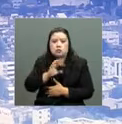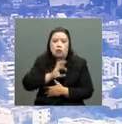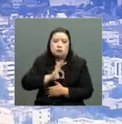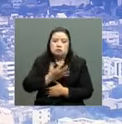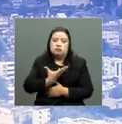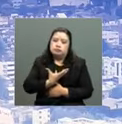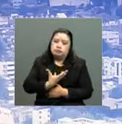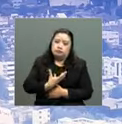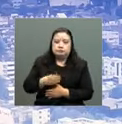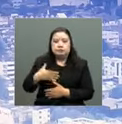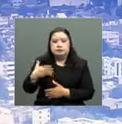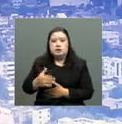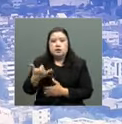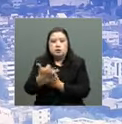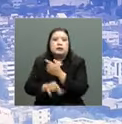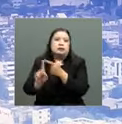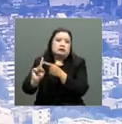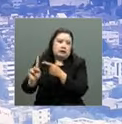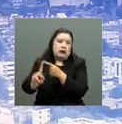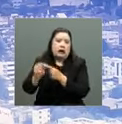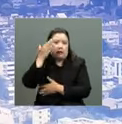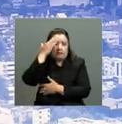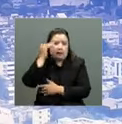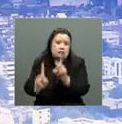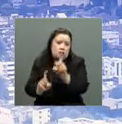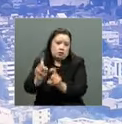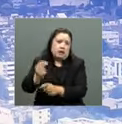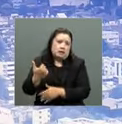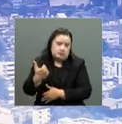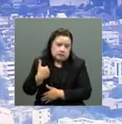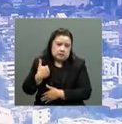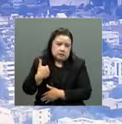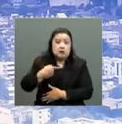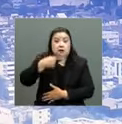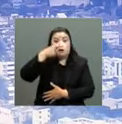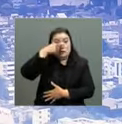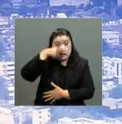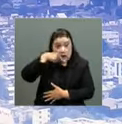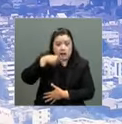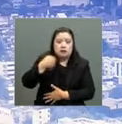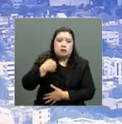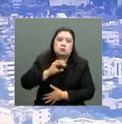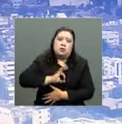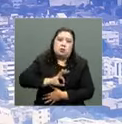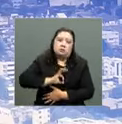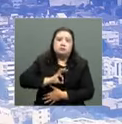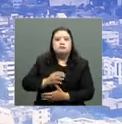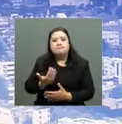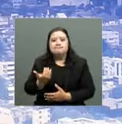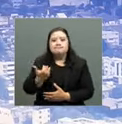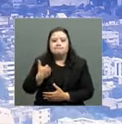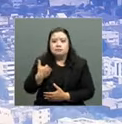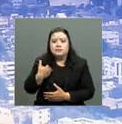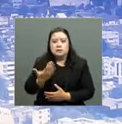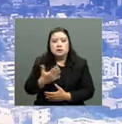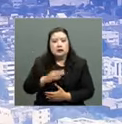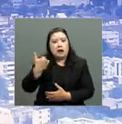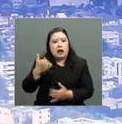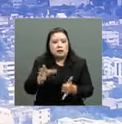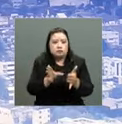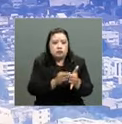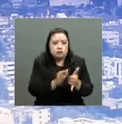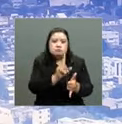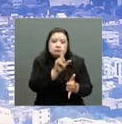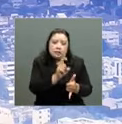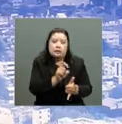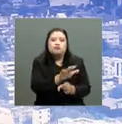ของต่างประเทศที่มีคนเสียชีวิตมากๆของไทยเราเองก็มีผลกระทบต่อทางด้านถึงแม้ทางด้านเจ็บป่วยไม่มากตาย